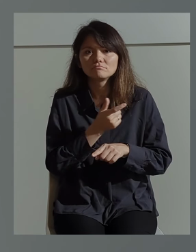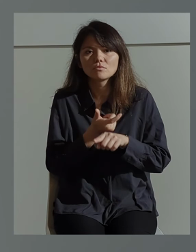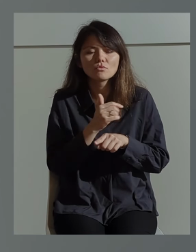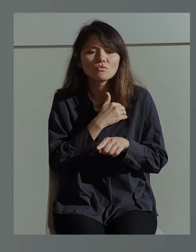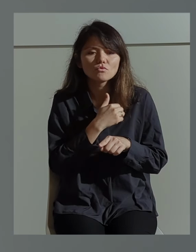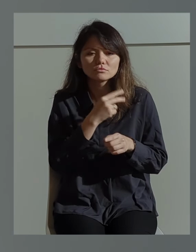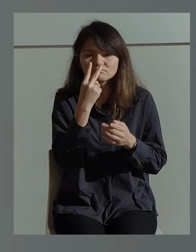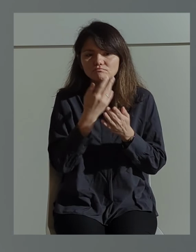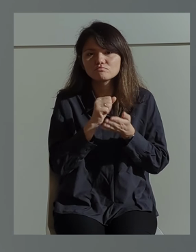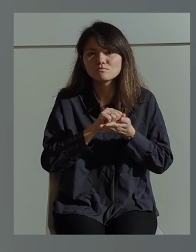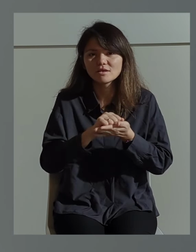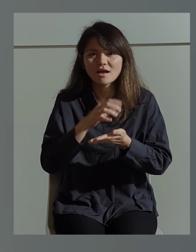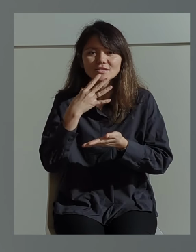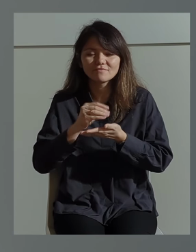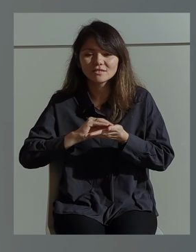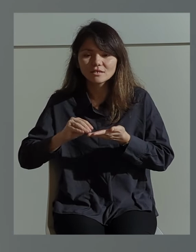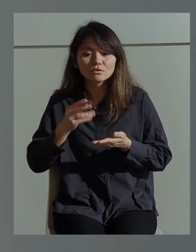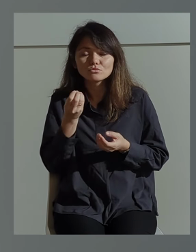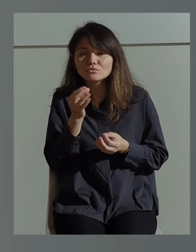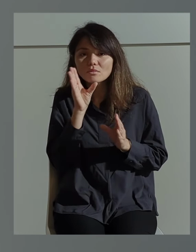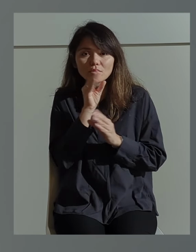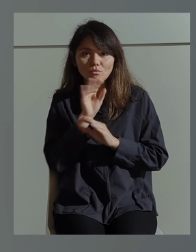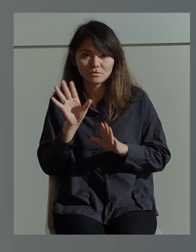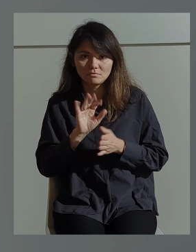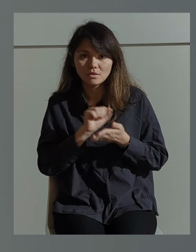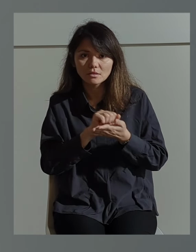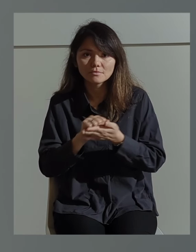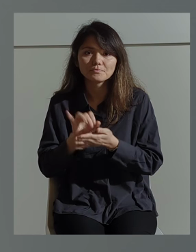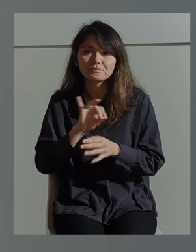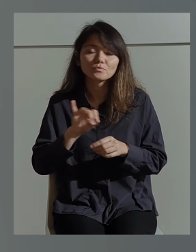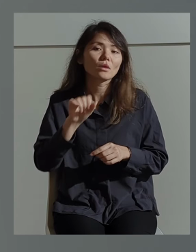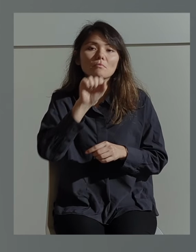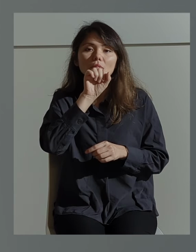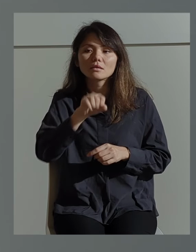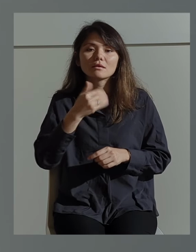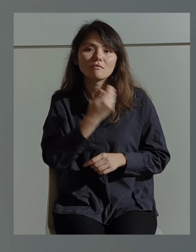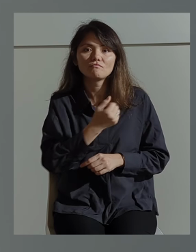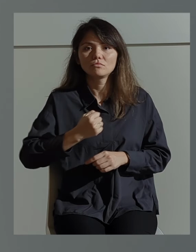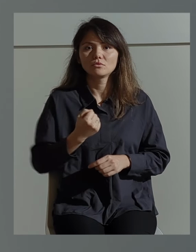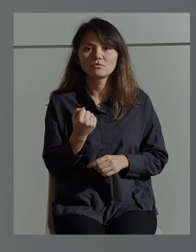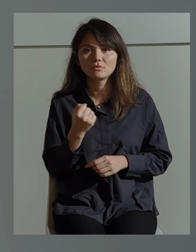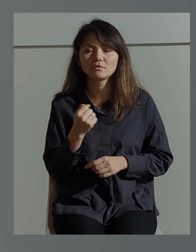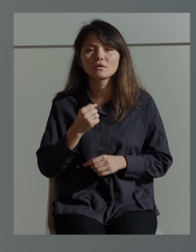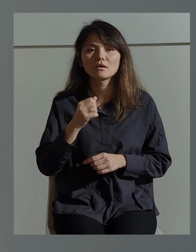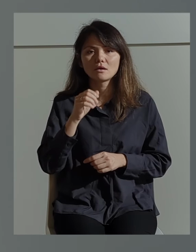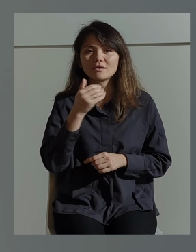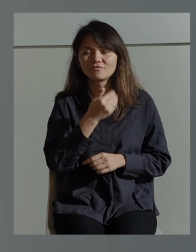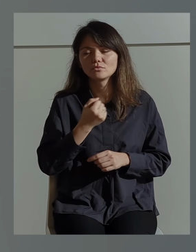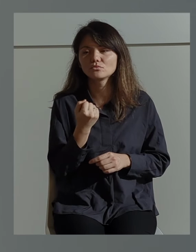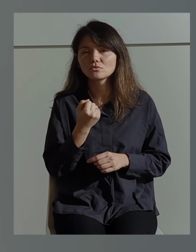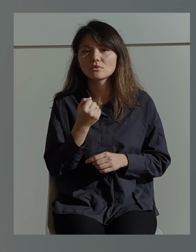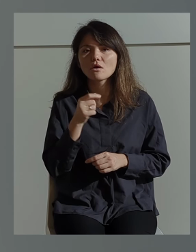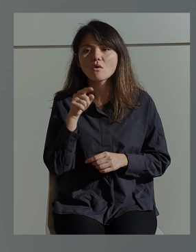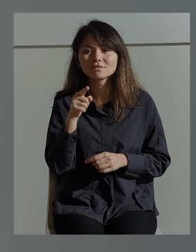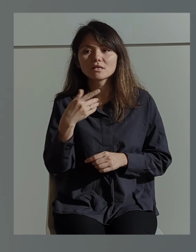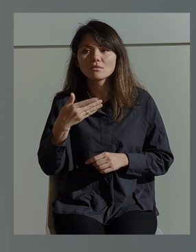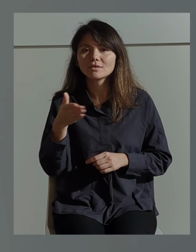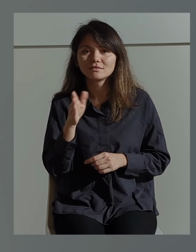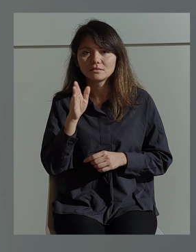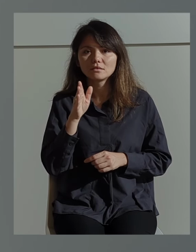тексты которые е он не успел опубликовать и благодаря его другу Максу броду который с одной